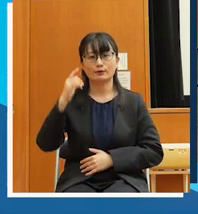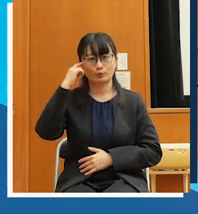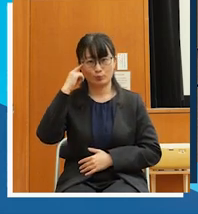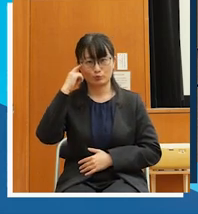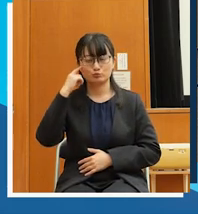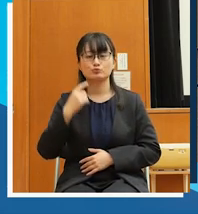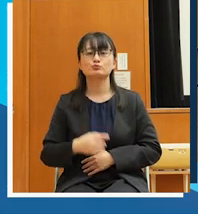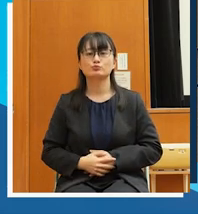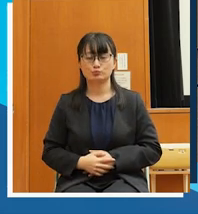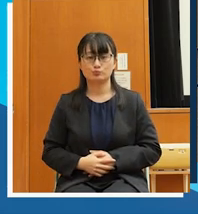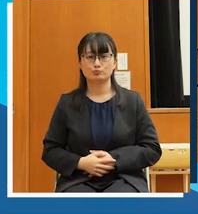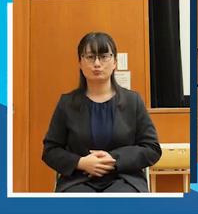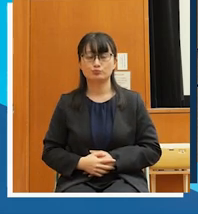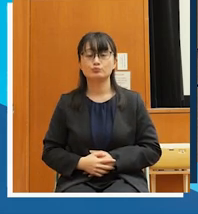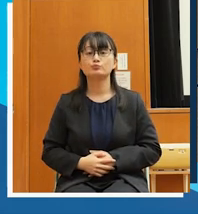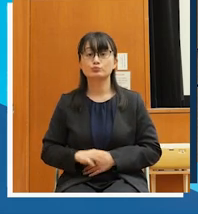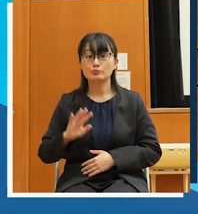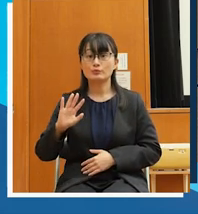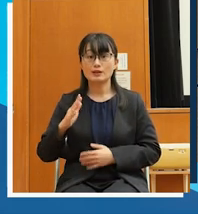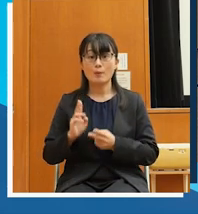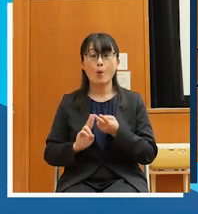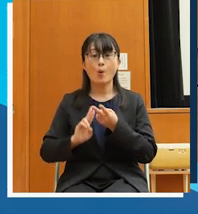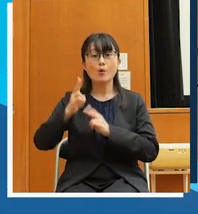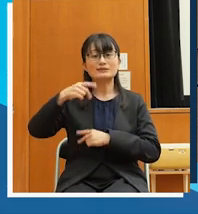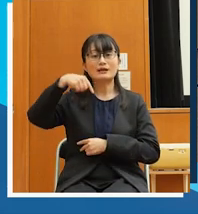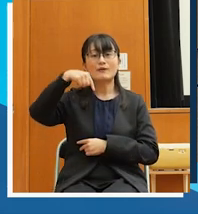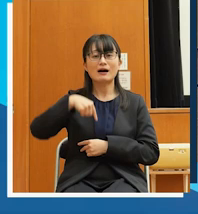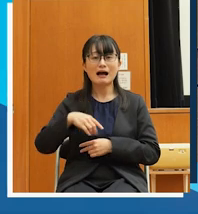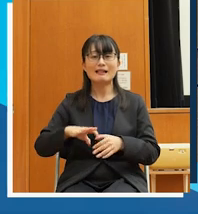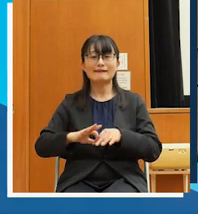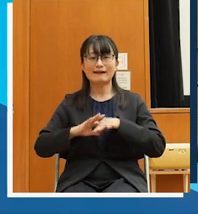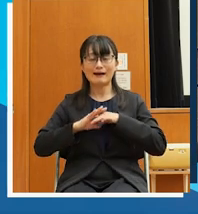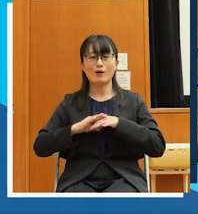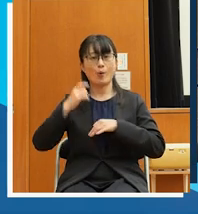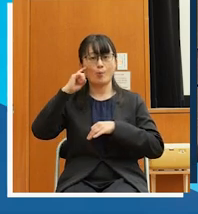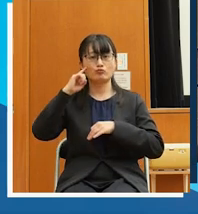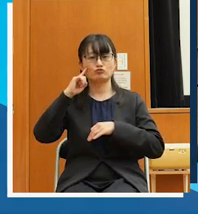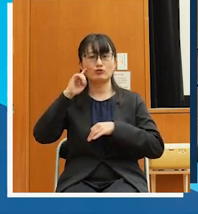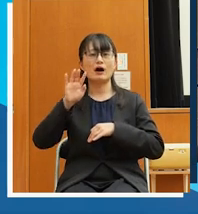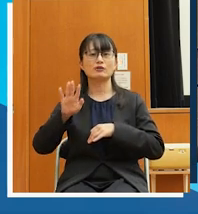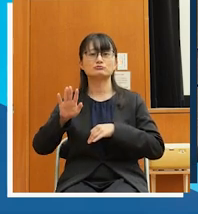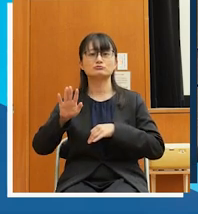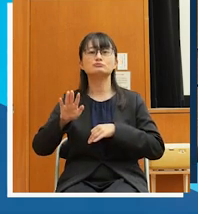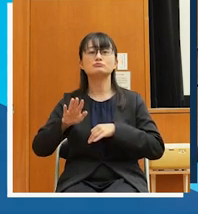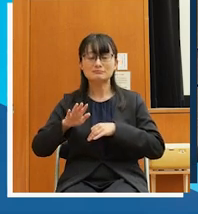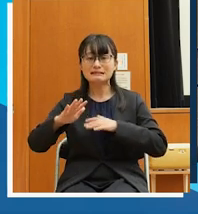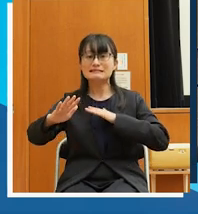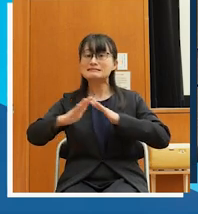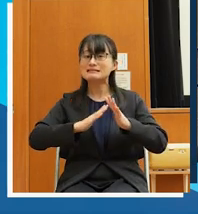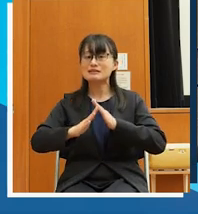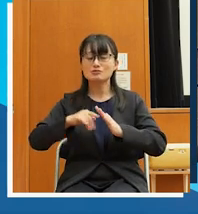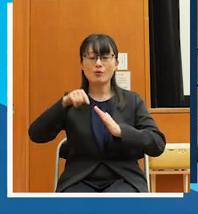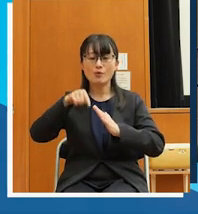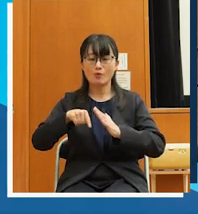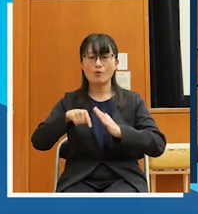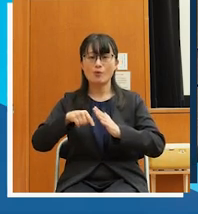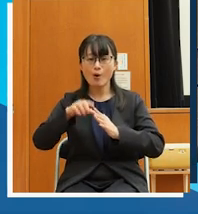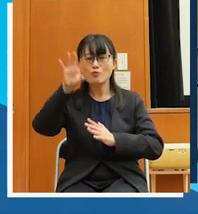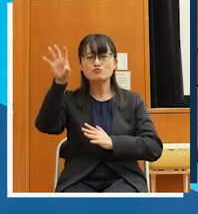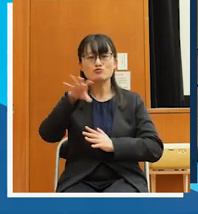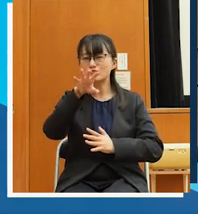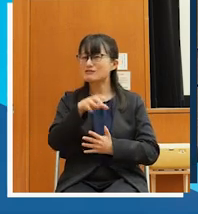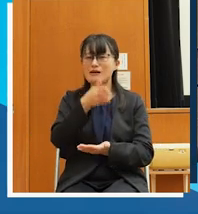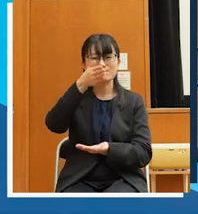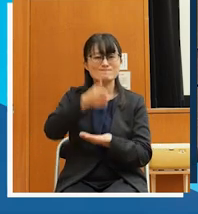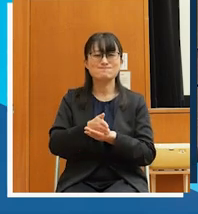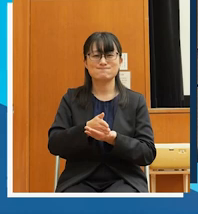やっぱりその沖縄だからこそ私たちが思ってるのはやっぱ戦争があってその戦争をもう繰り返してはいけないっていう思い